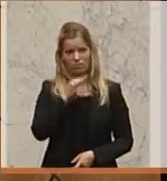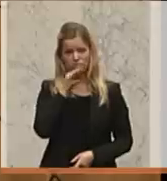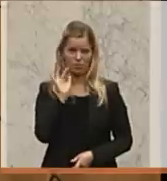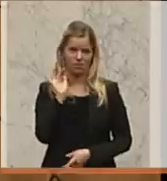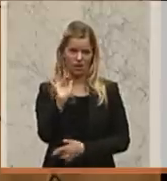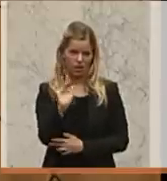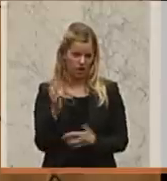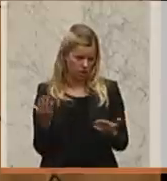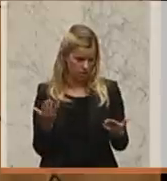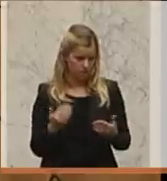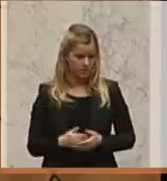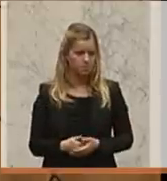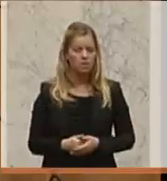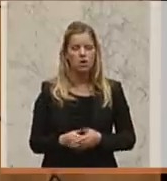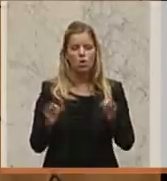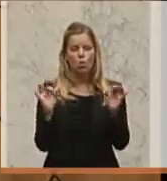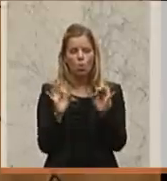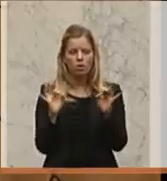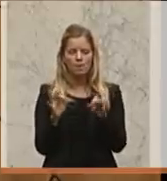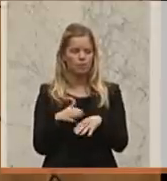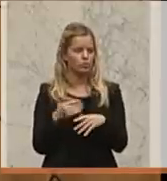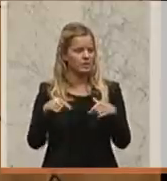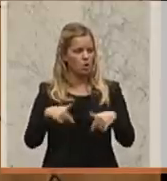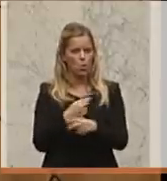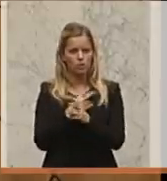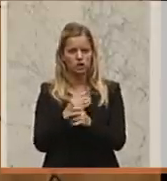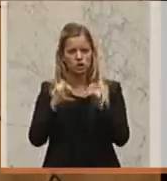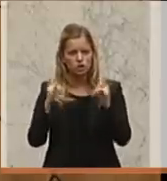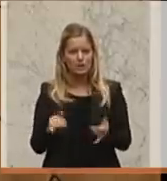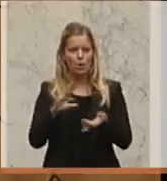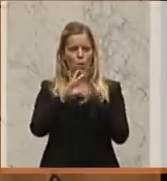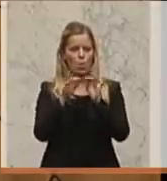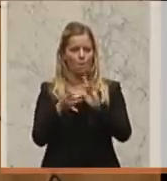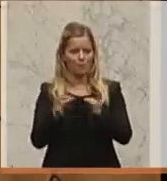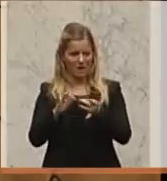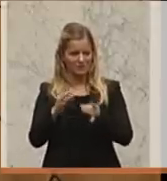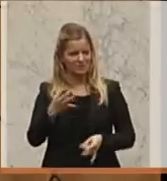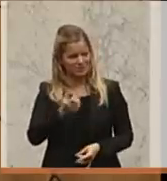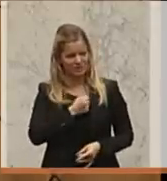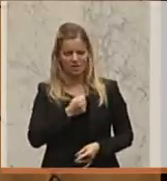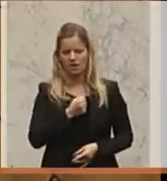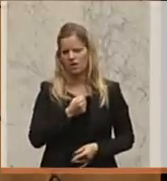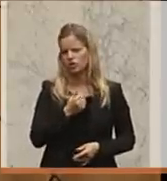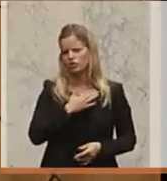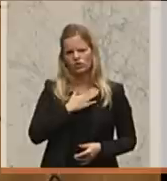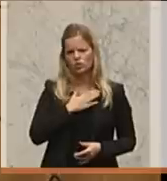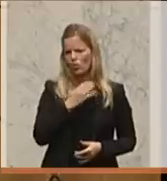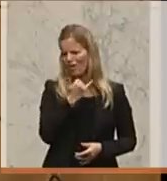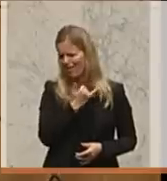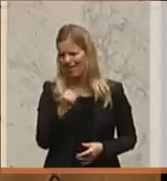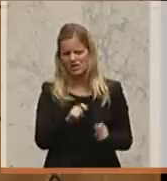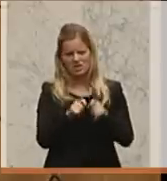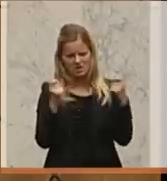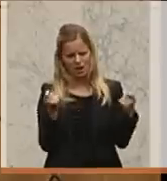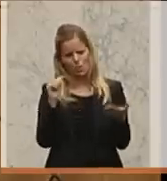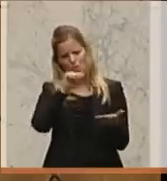na, wenn in Österreich jemand Ski-Olympiasieger wird, ich glaube, das wird wohl jedes Cover jeder Zeitung ziehen. Es wird keine Sendung im Fernsehen